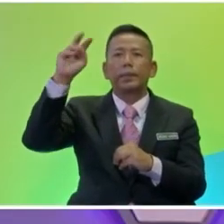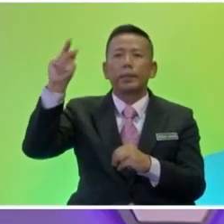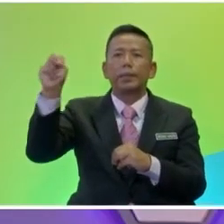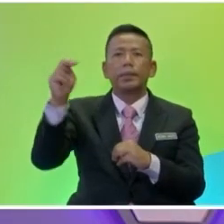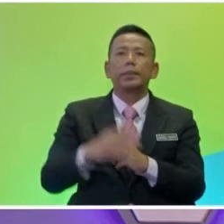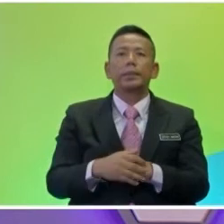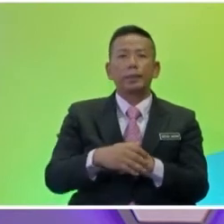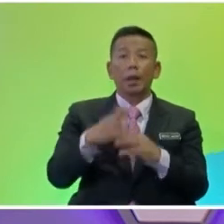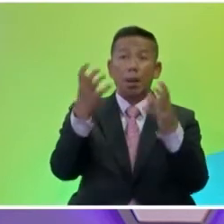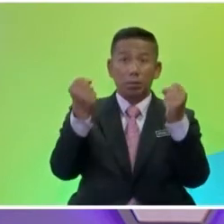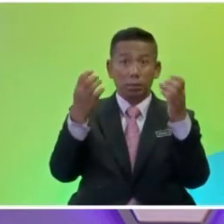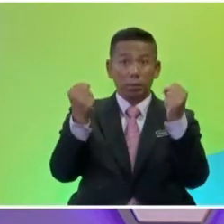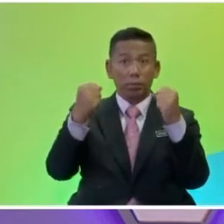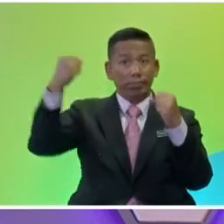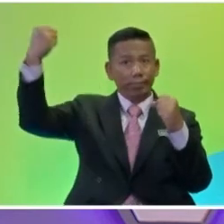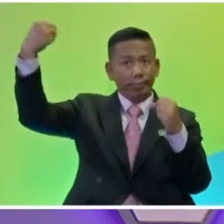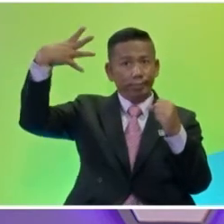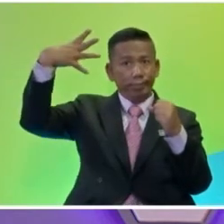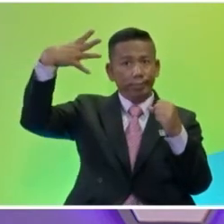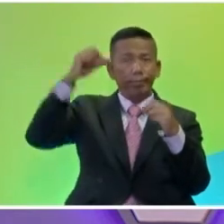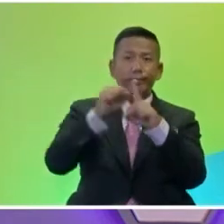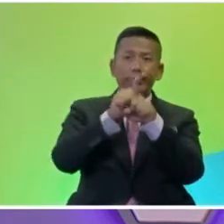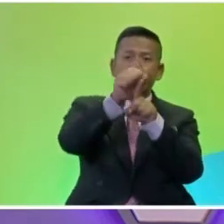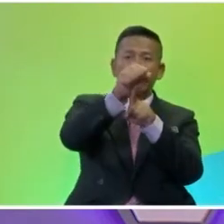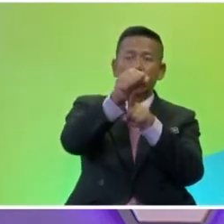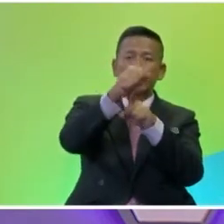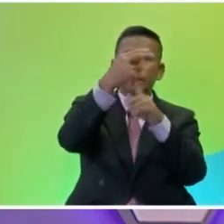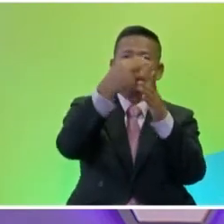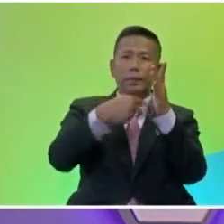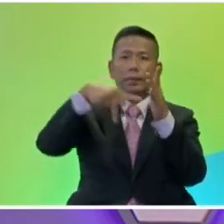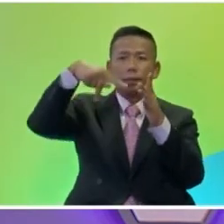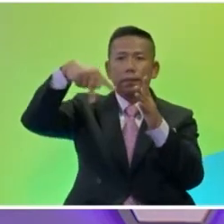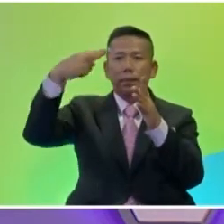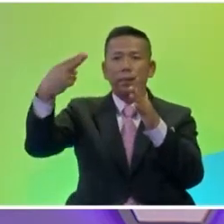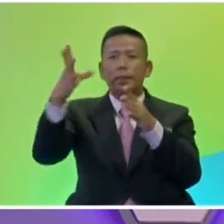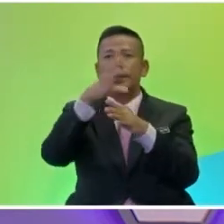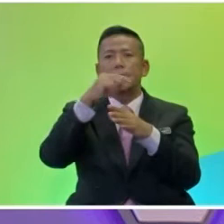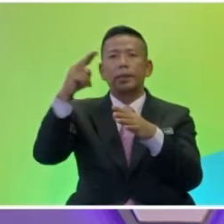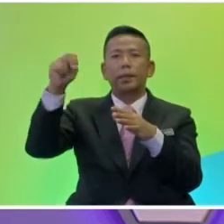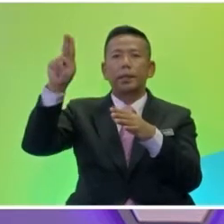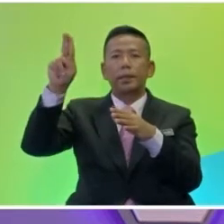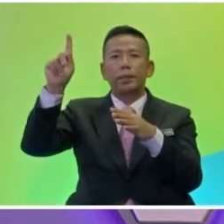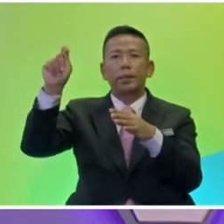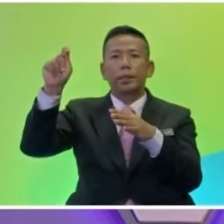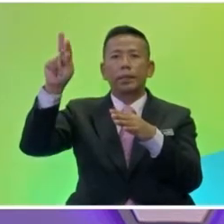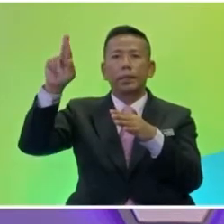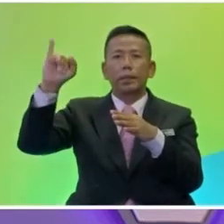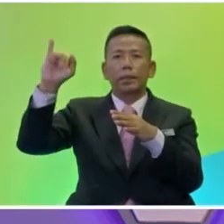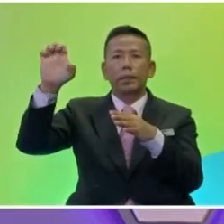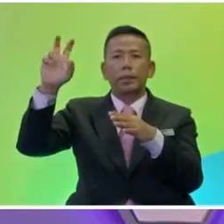kelembaban cahaya suhu nilai fisis dan juga nutrien ingat